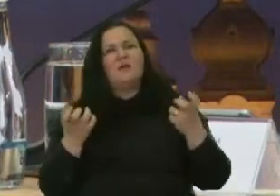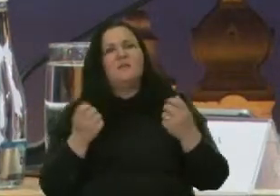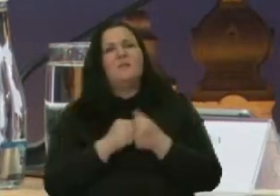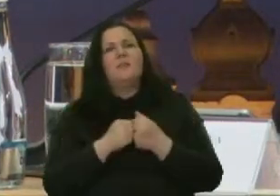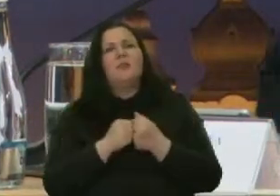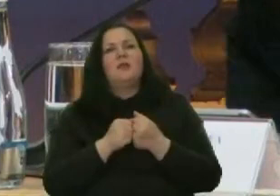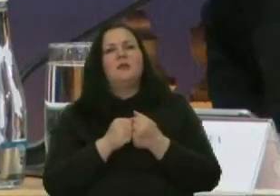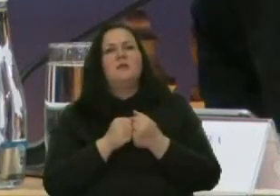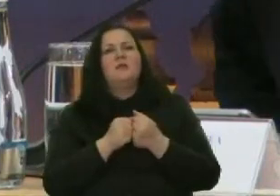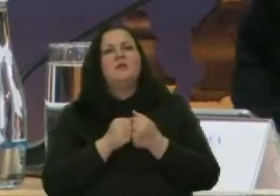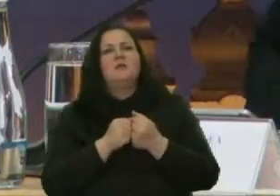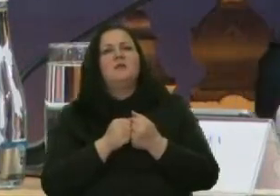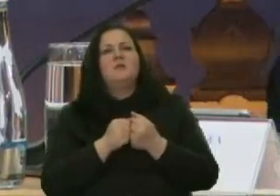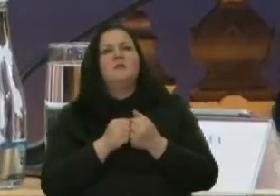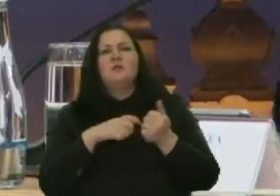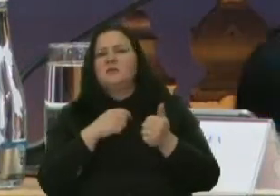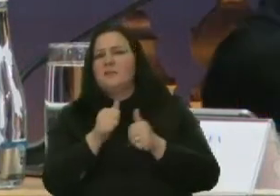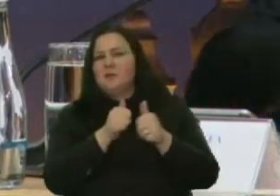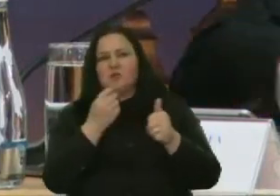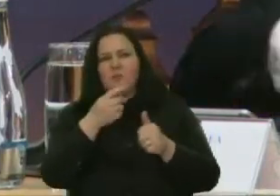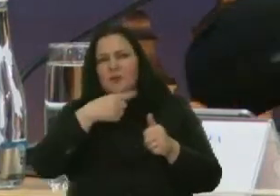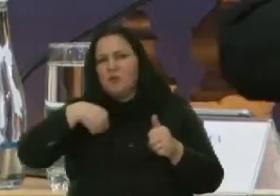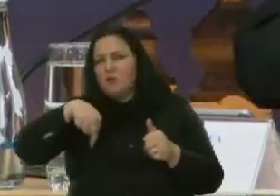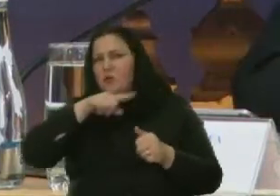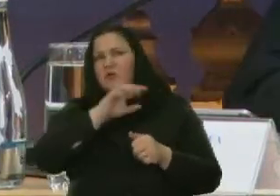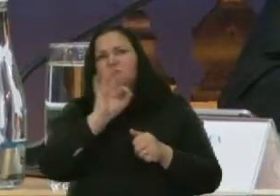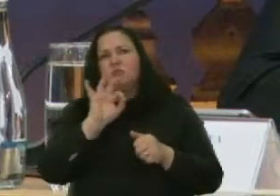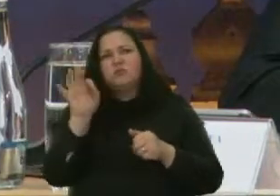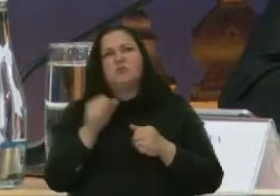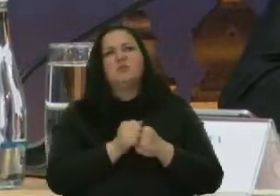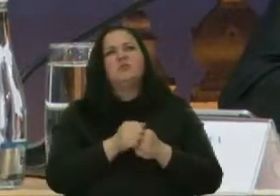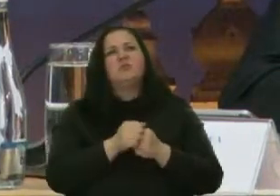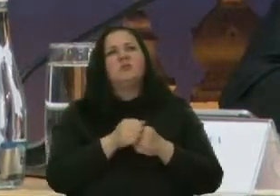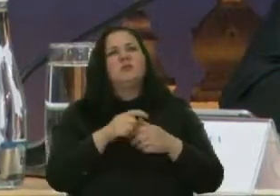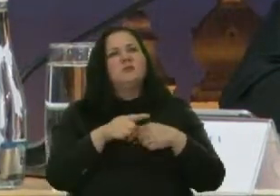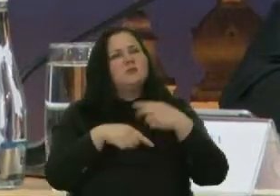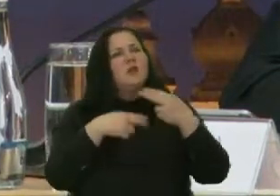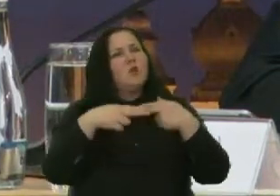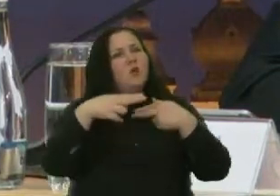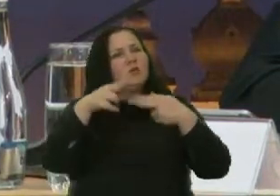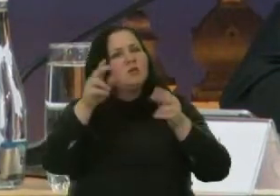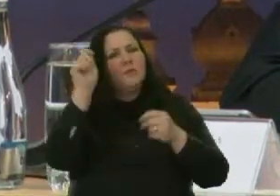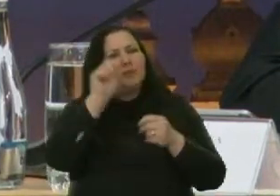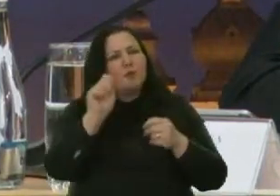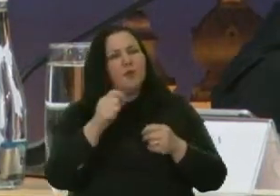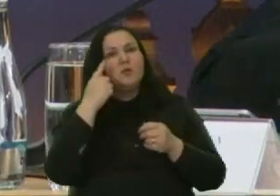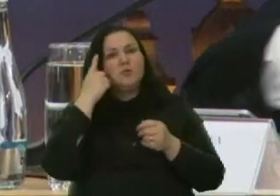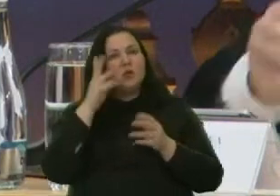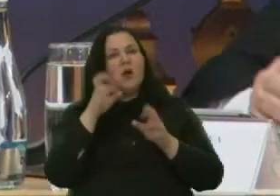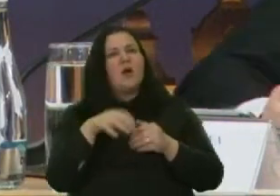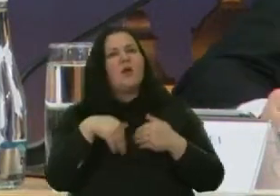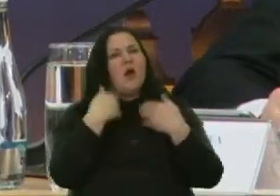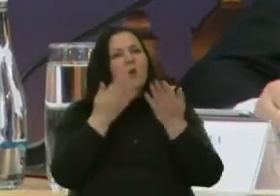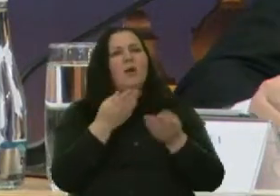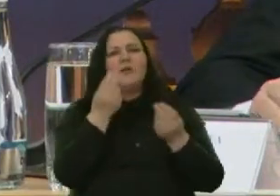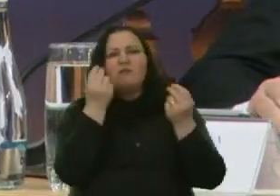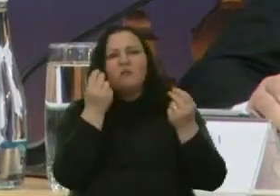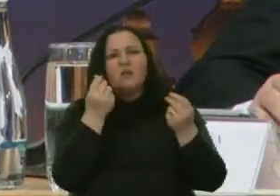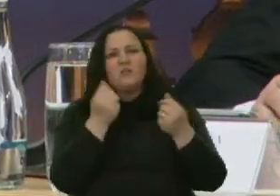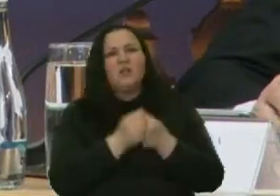nu e prioritatea și pentru noi este această școală se duce mai departe proiectul știm bine are alocare